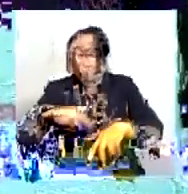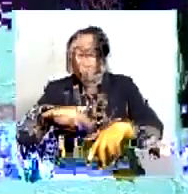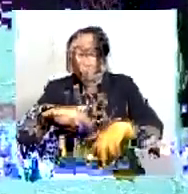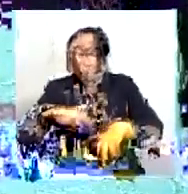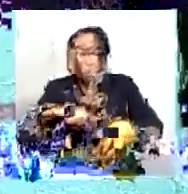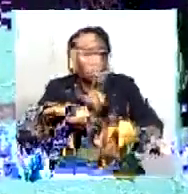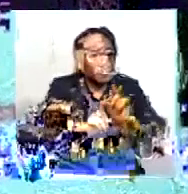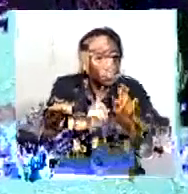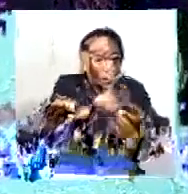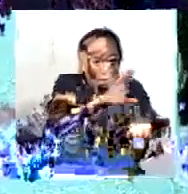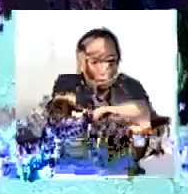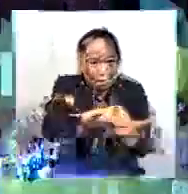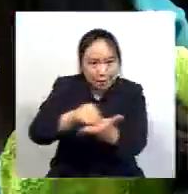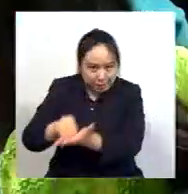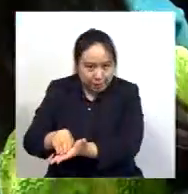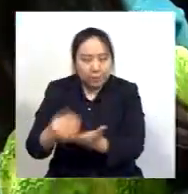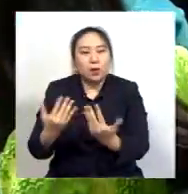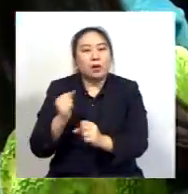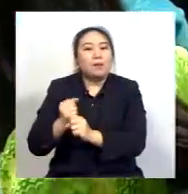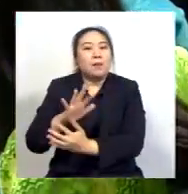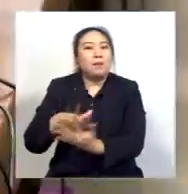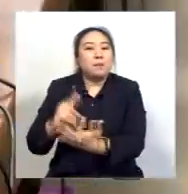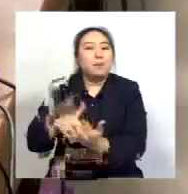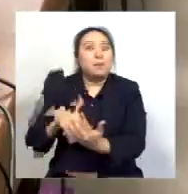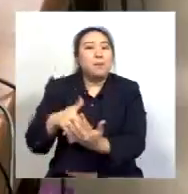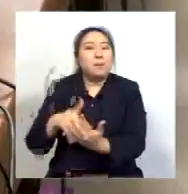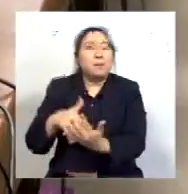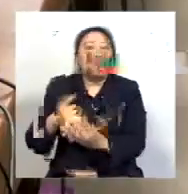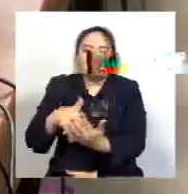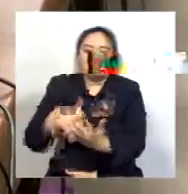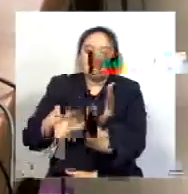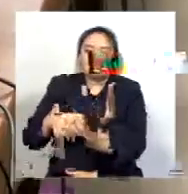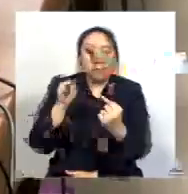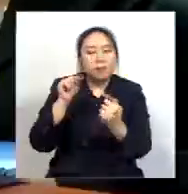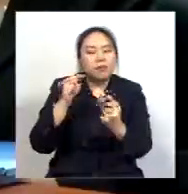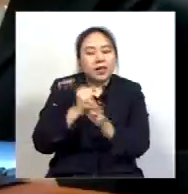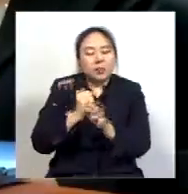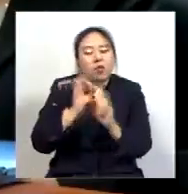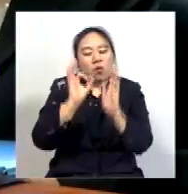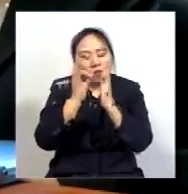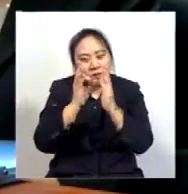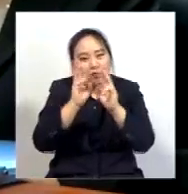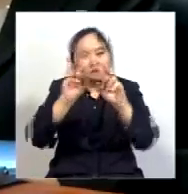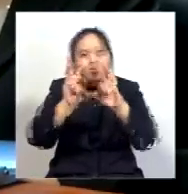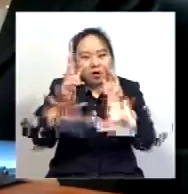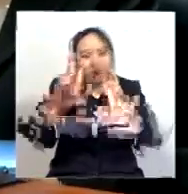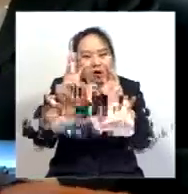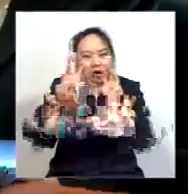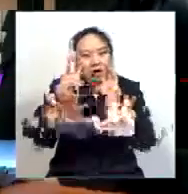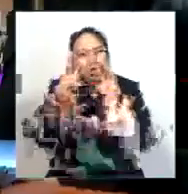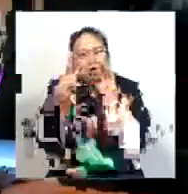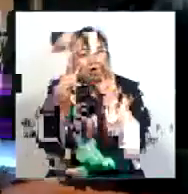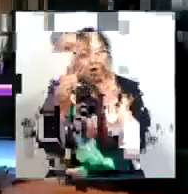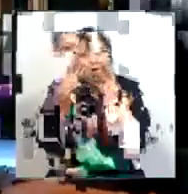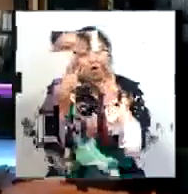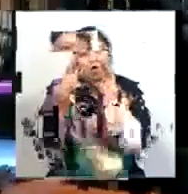จากการสำรวจความคิดเห็นรวมถึงการพัฒนาเพิ่มช่องทางสื่อออนไลน์ในการออกอากาศด้วยค่ะนางทัศนีผล